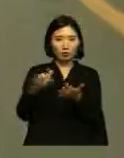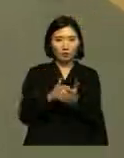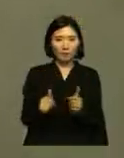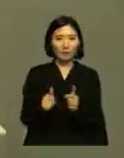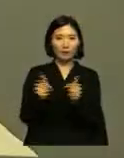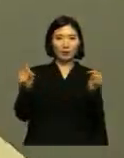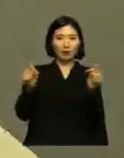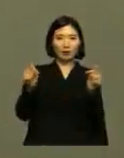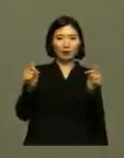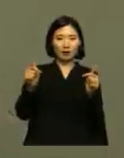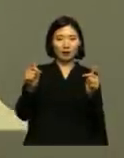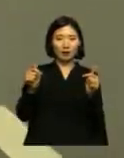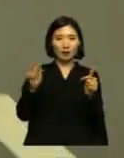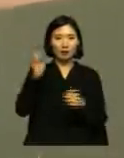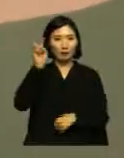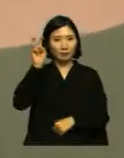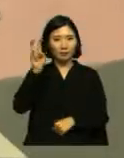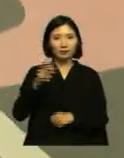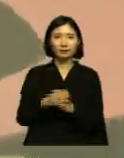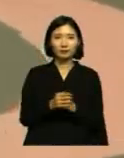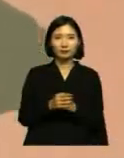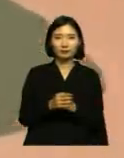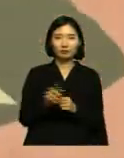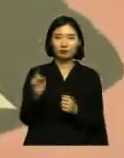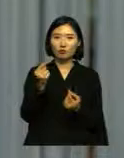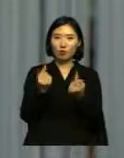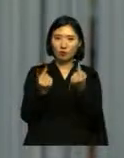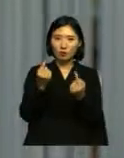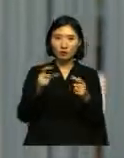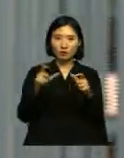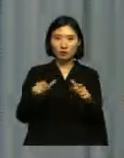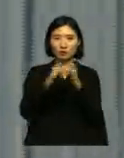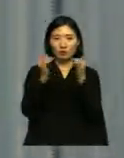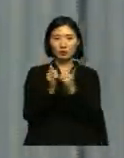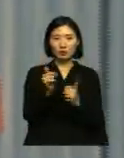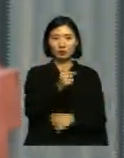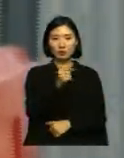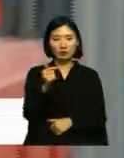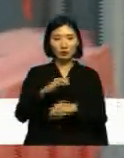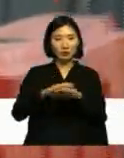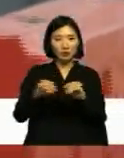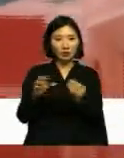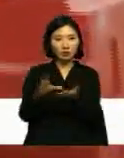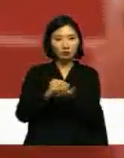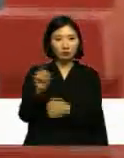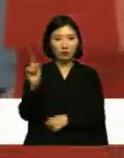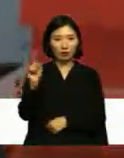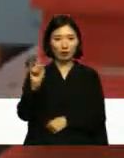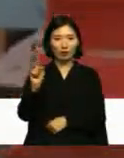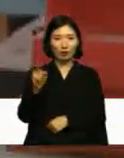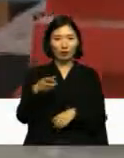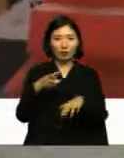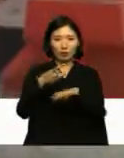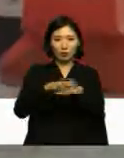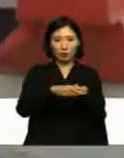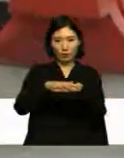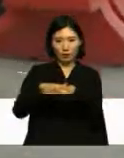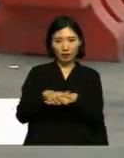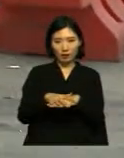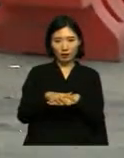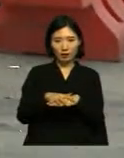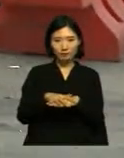예상되고 있습니다 그에 따라 다른 무엇보다 지역사회에 가장 큰 해결 과제 중 하나가 바로 보통 만 확충 인데요